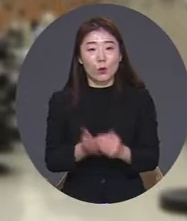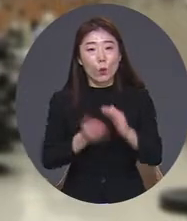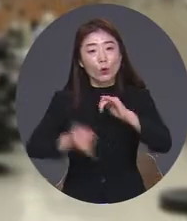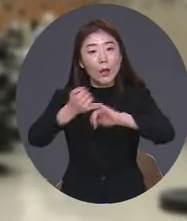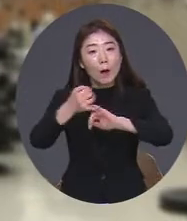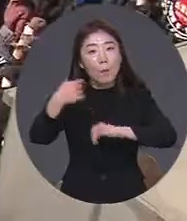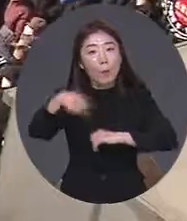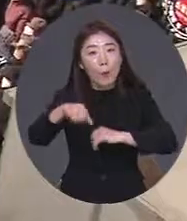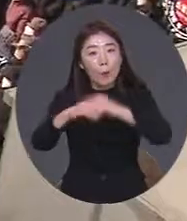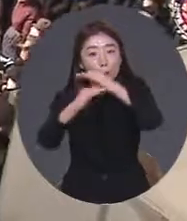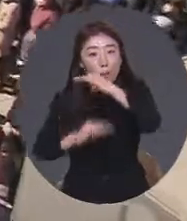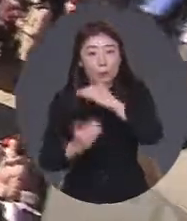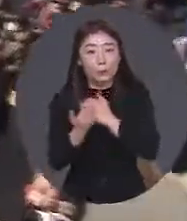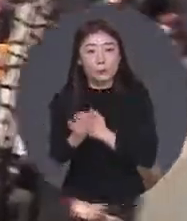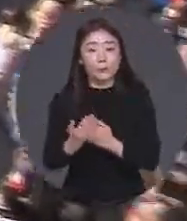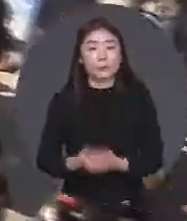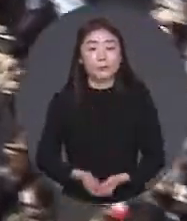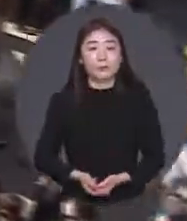분석해봤습니다.